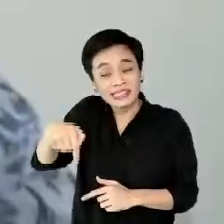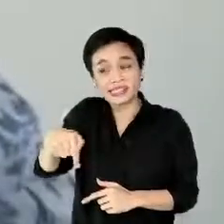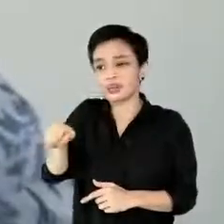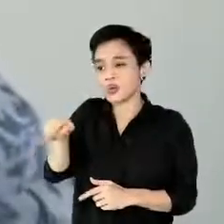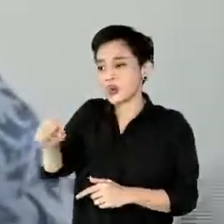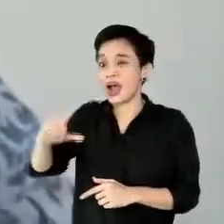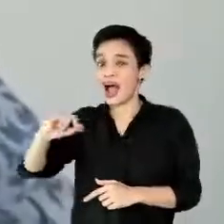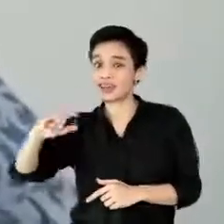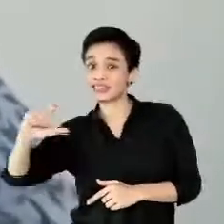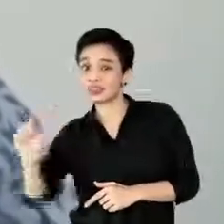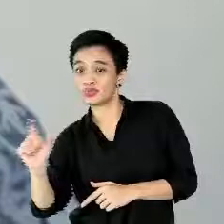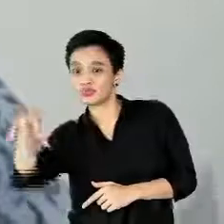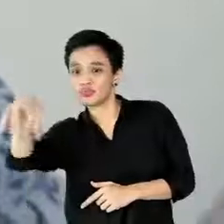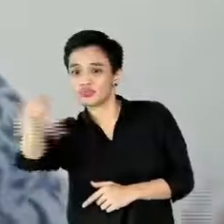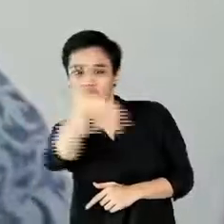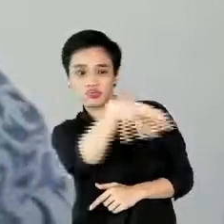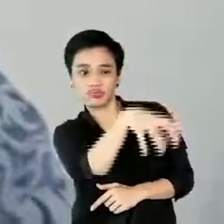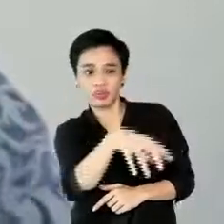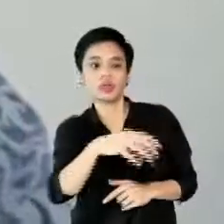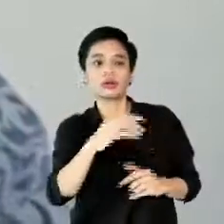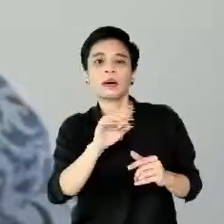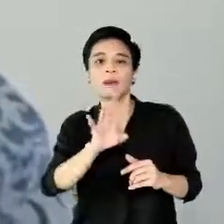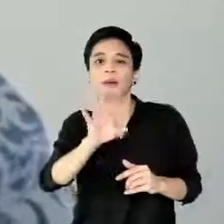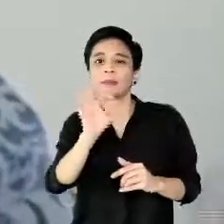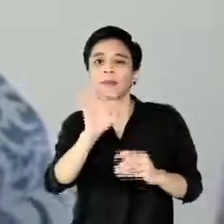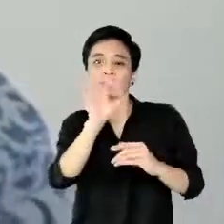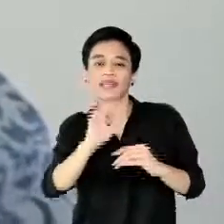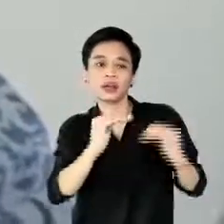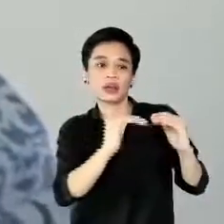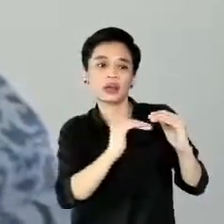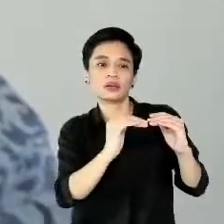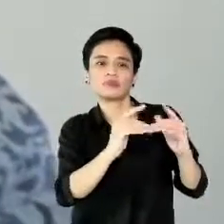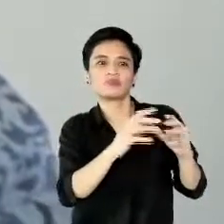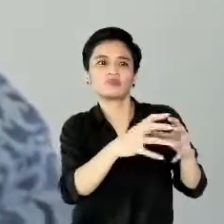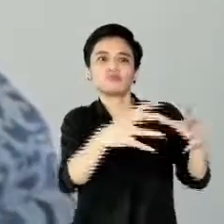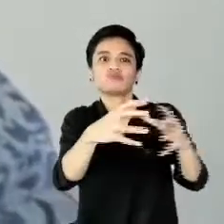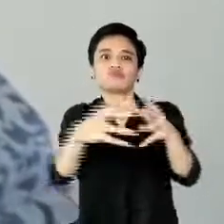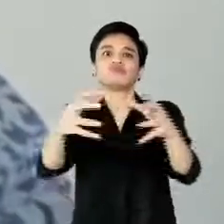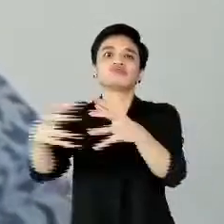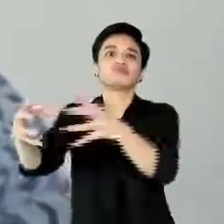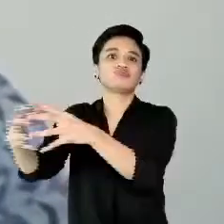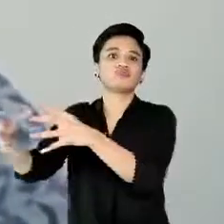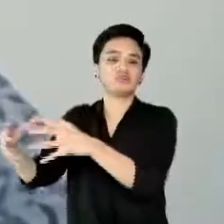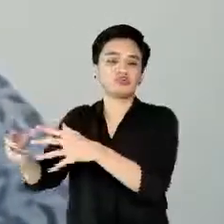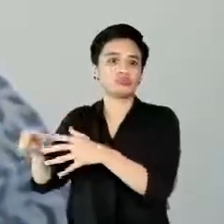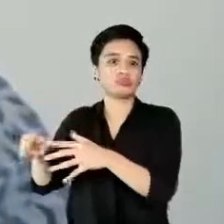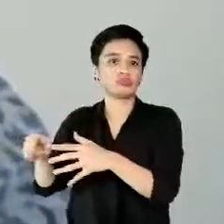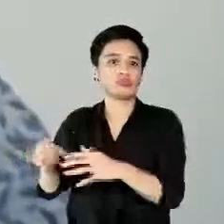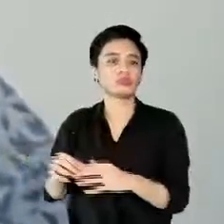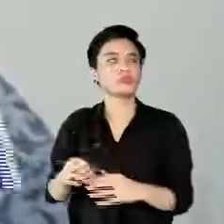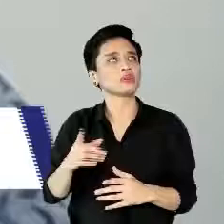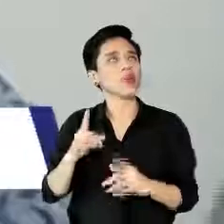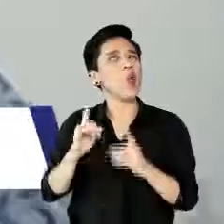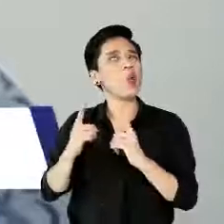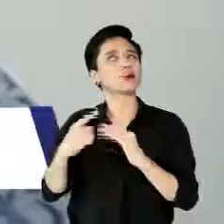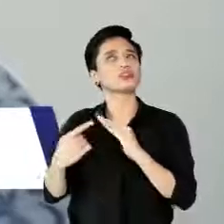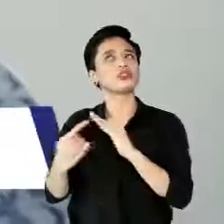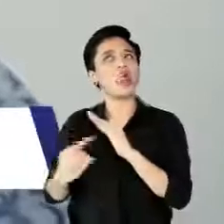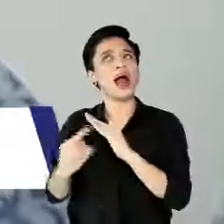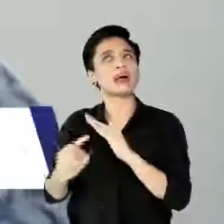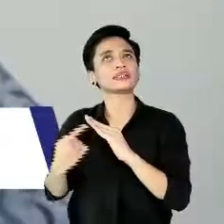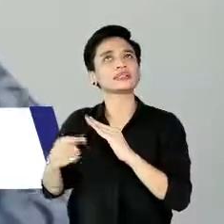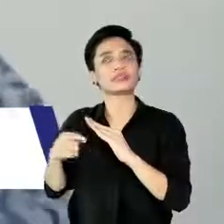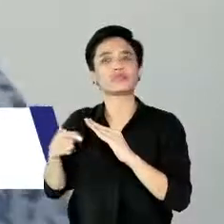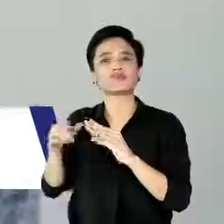Icu meningkat persen untuk Teteh Glassy meningkat sekitar tujuh persen atau sales